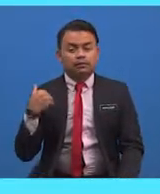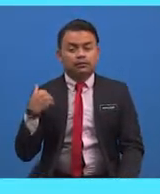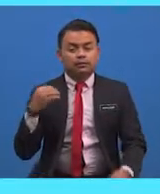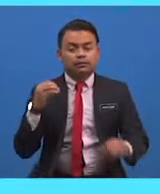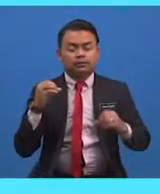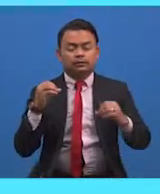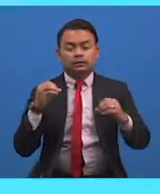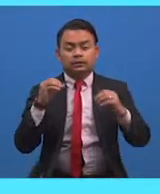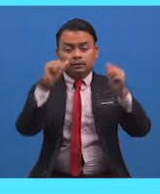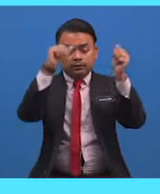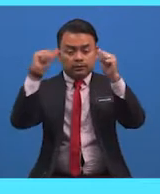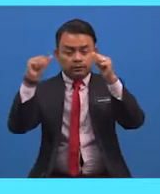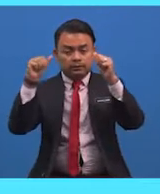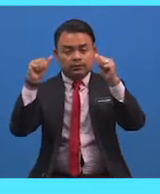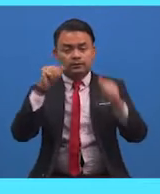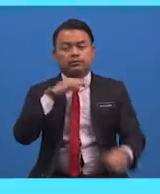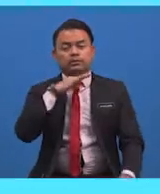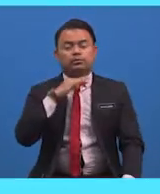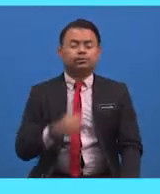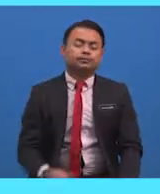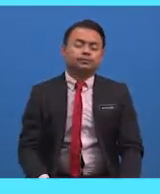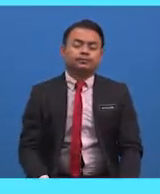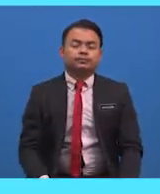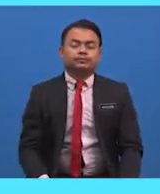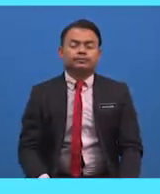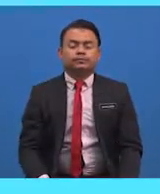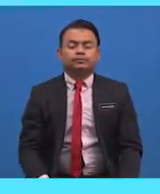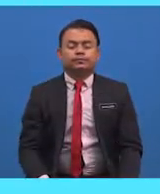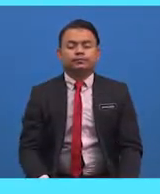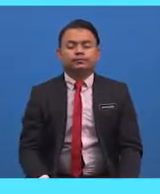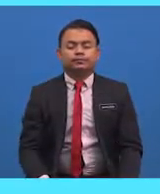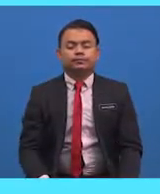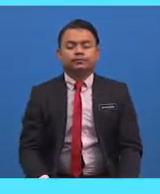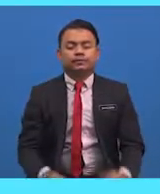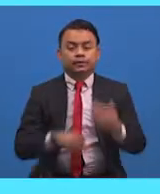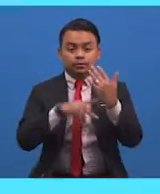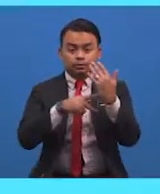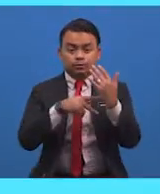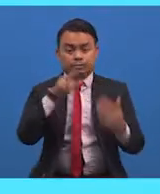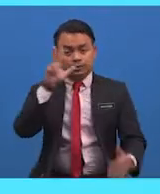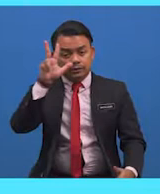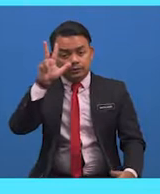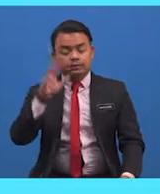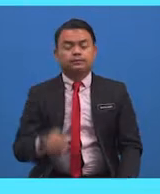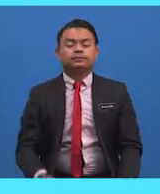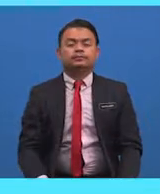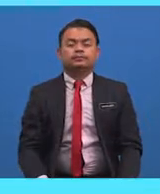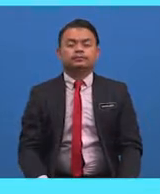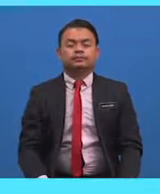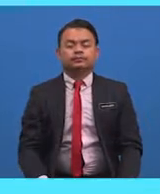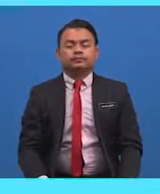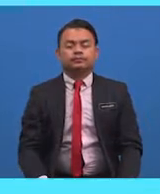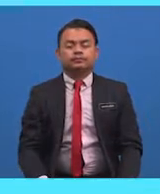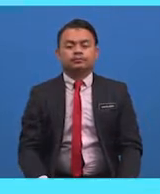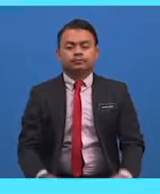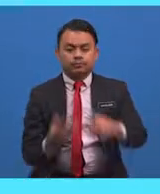dan menipiskan lapisan ozon. Punca ketiga pula ialah pembakaran bahan api fosil oleh industri